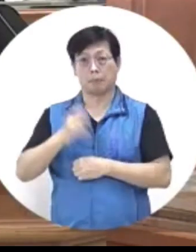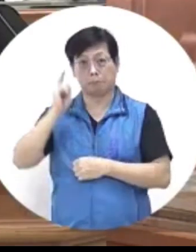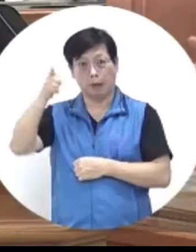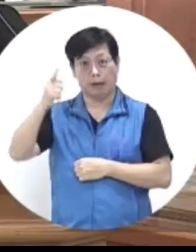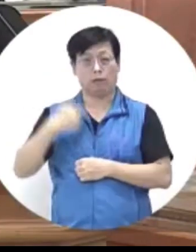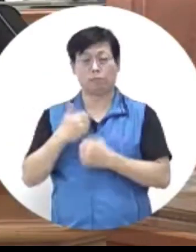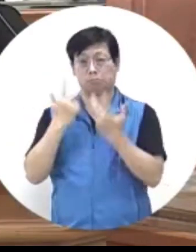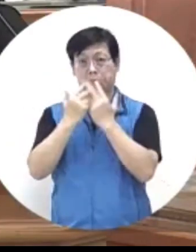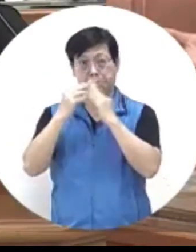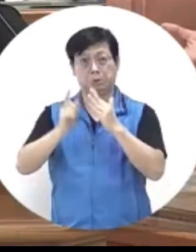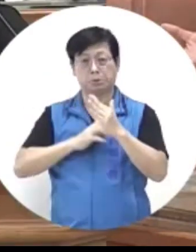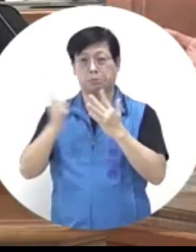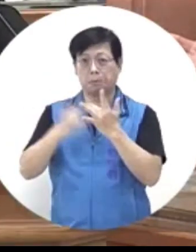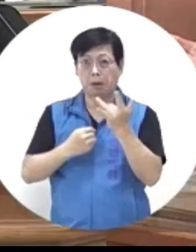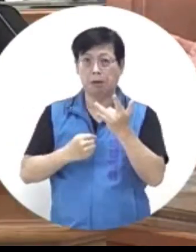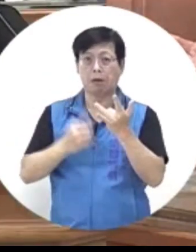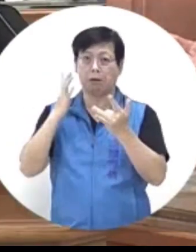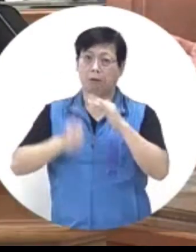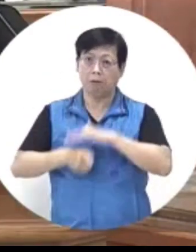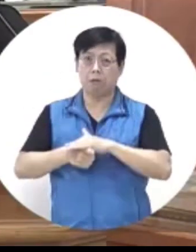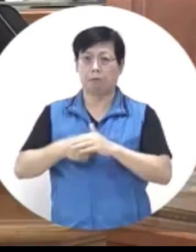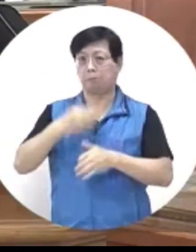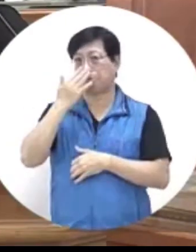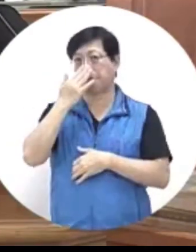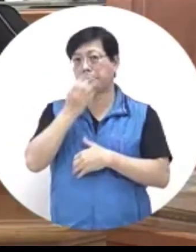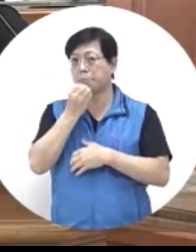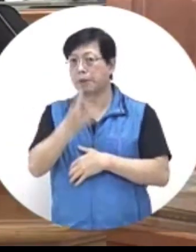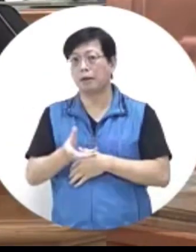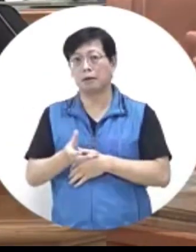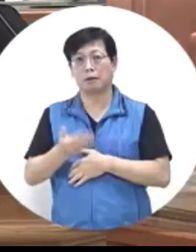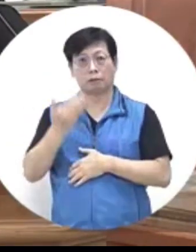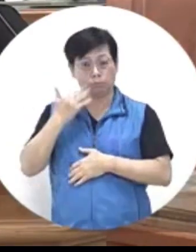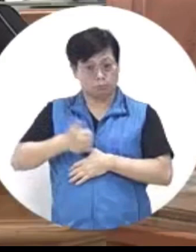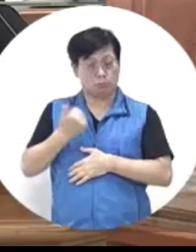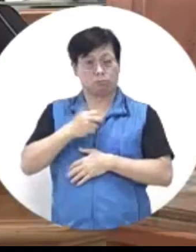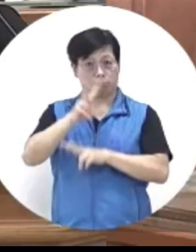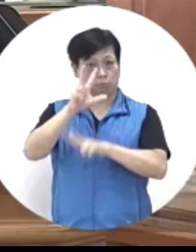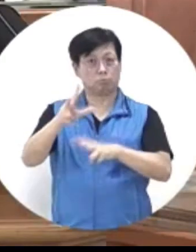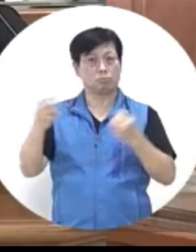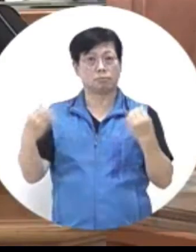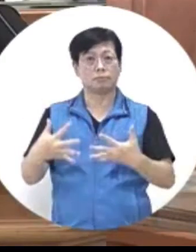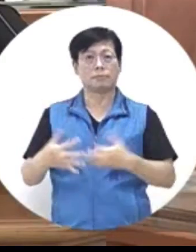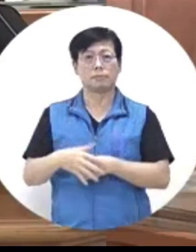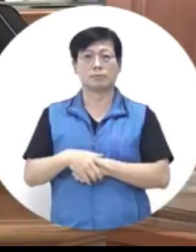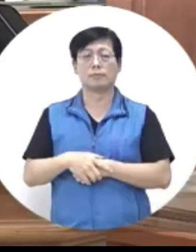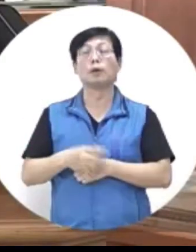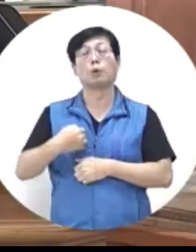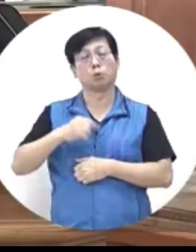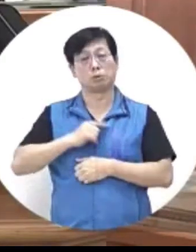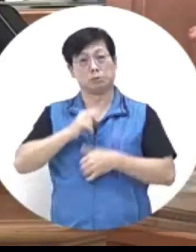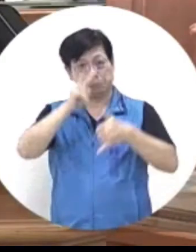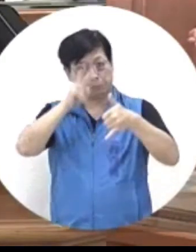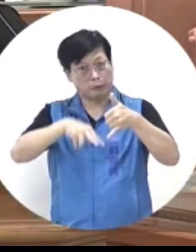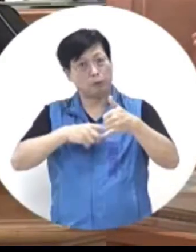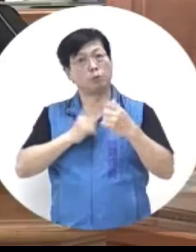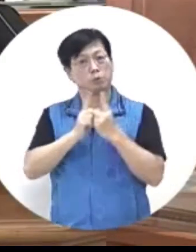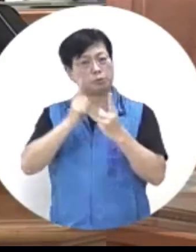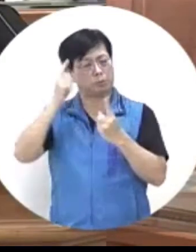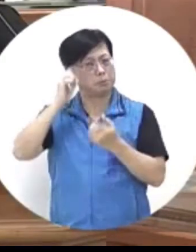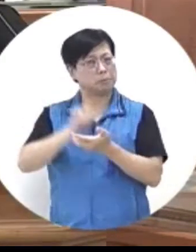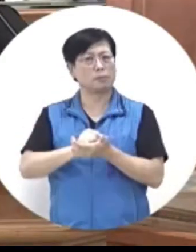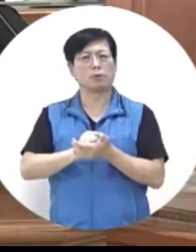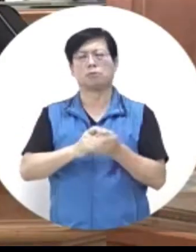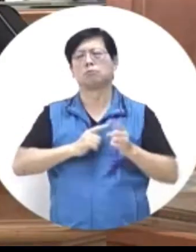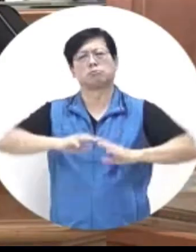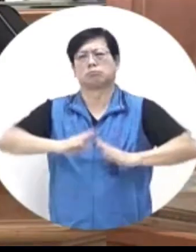政府有瑕疵，所以才不敢公布嘛。如果没有瑕疵的话，以我对你所的了解，你